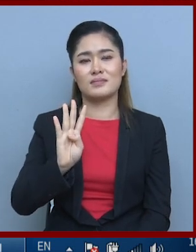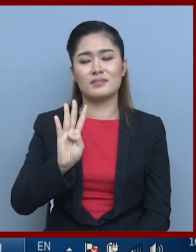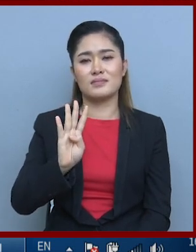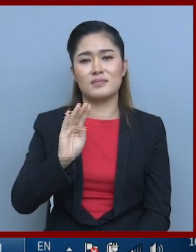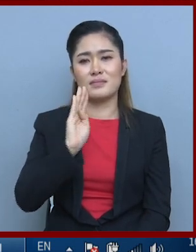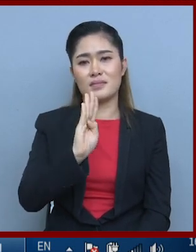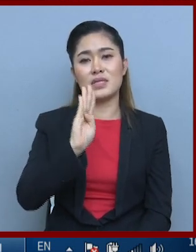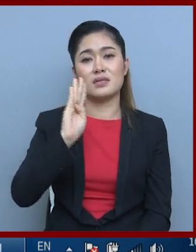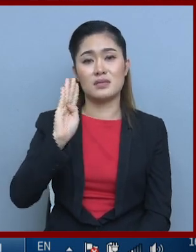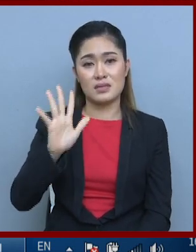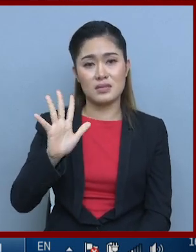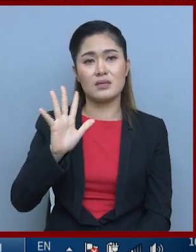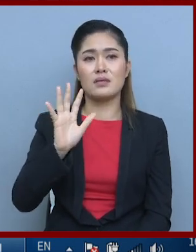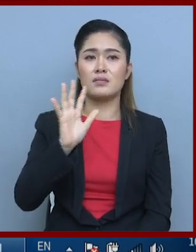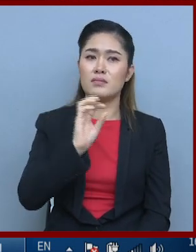b4 b5